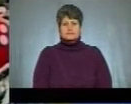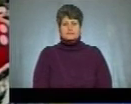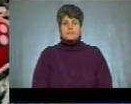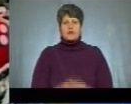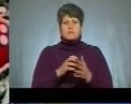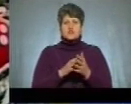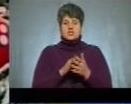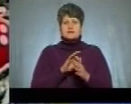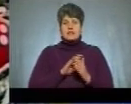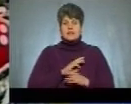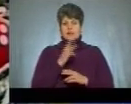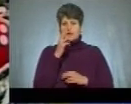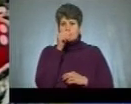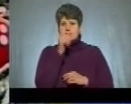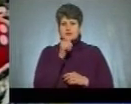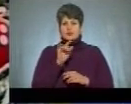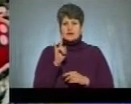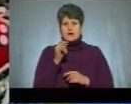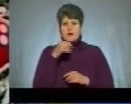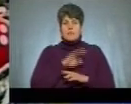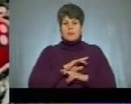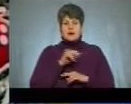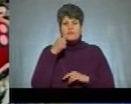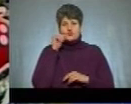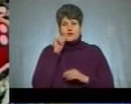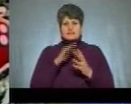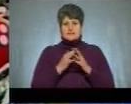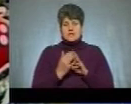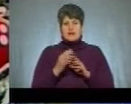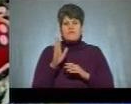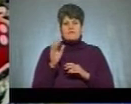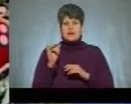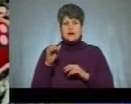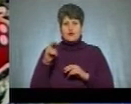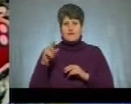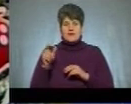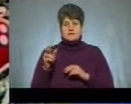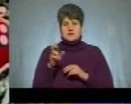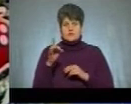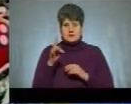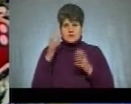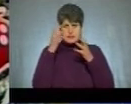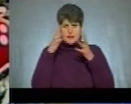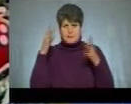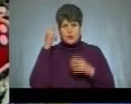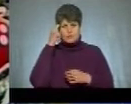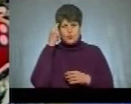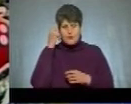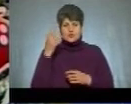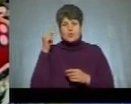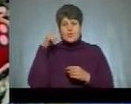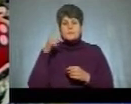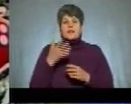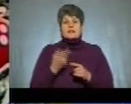Причина смерті трьохмісячної дитини, яка померла вчора в селі Вільховець Бережанського району, – набряк головного мозку. Про це сьогодні повідомив